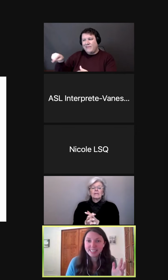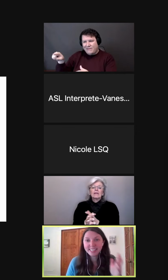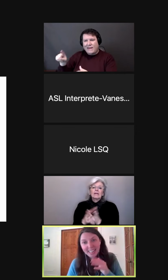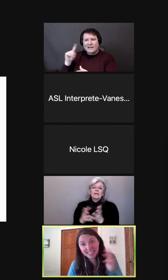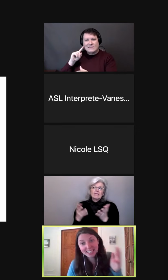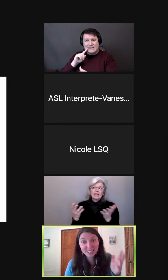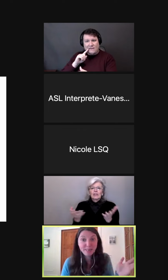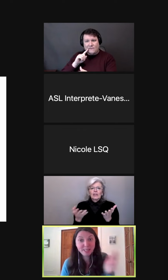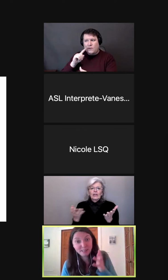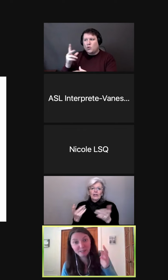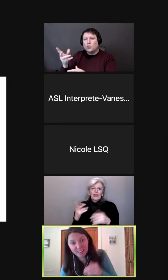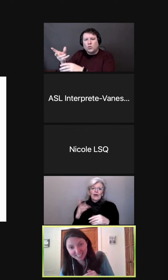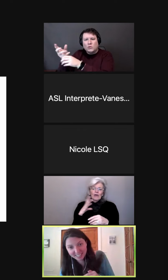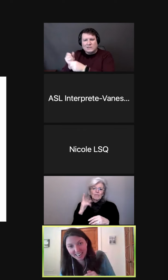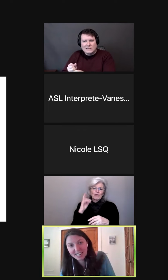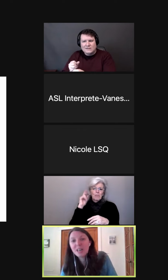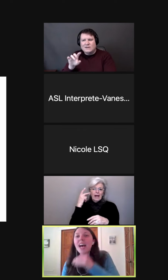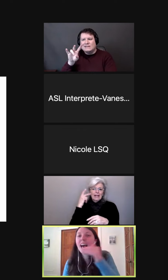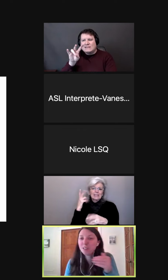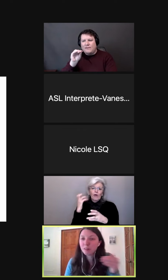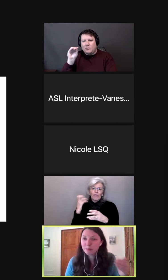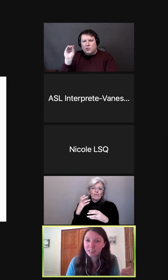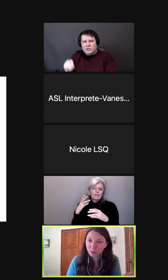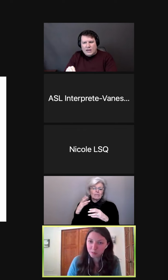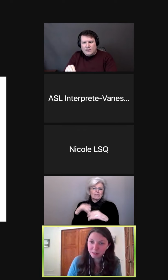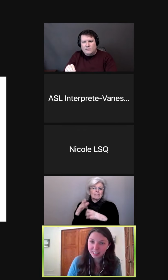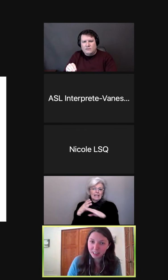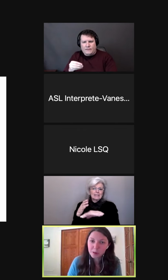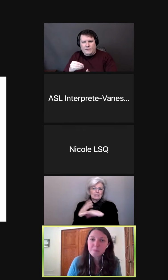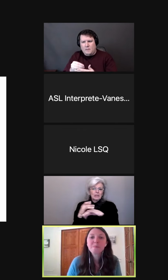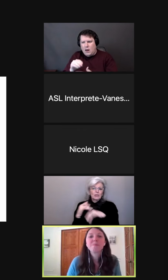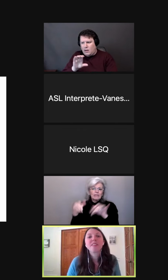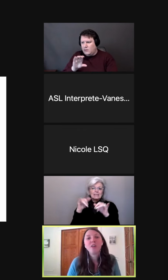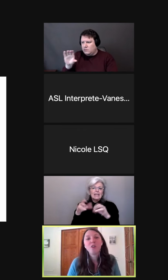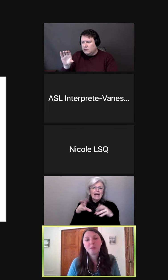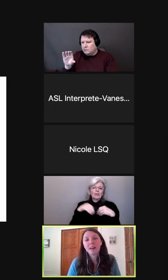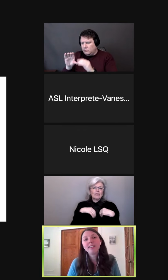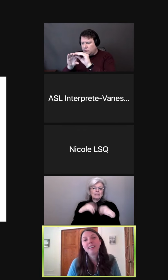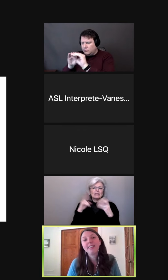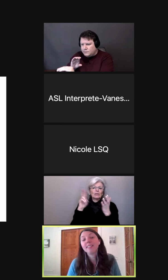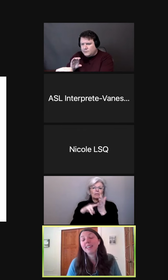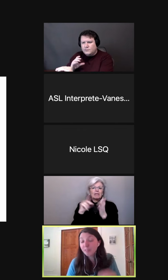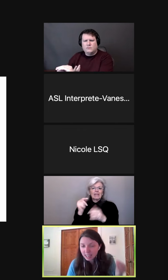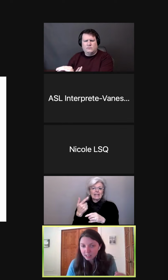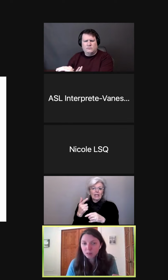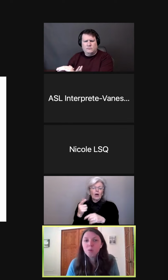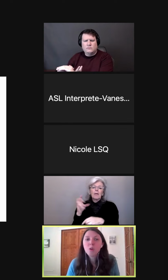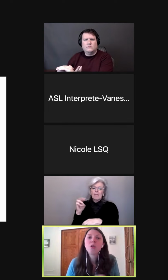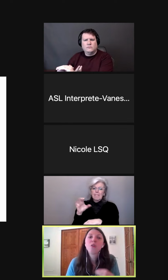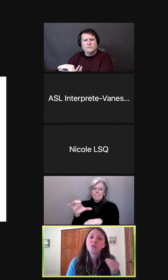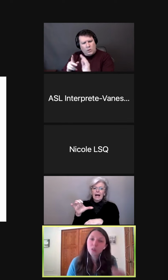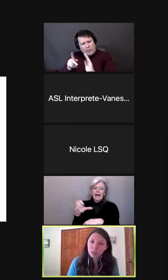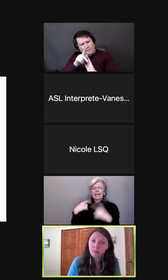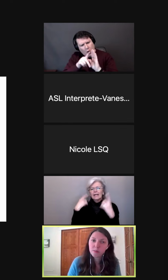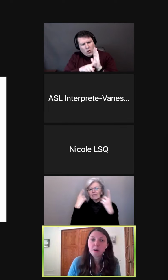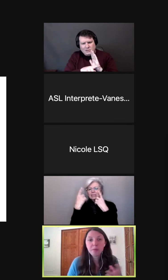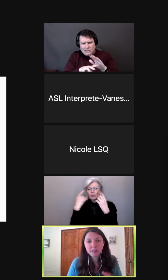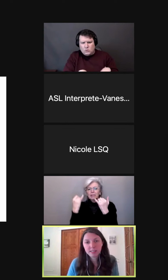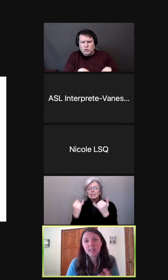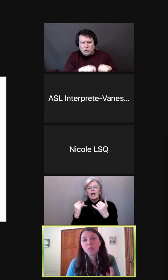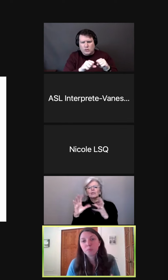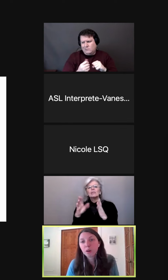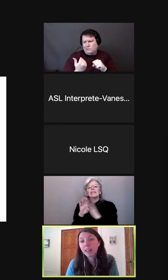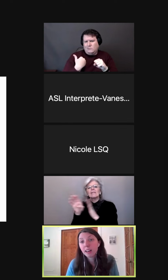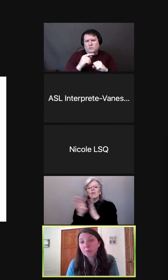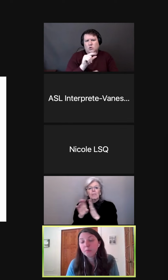sa politique d'accessibilité universelle, adoptée en 2021, le MAC est en réflexion sur le développement